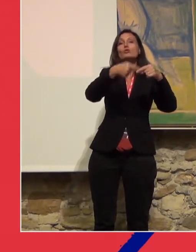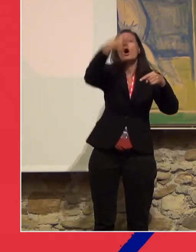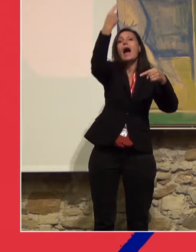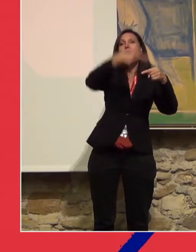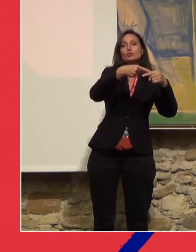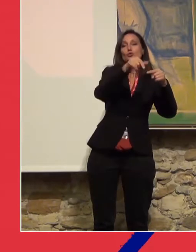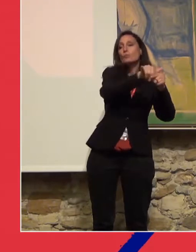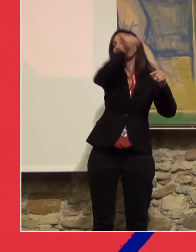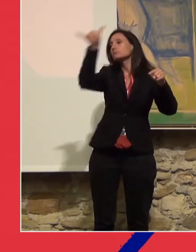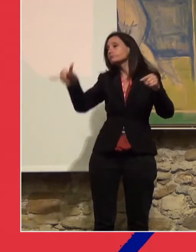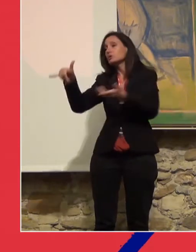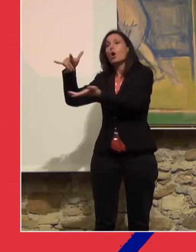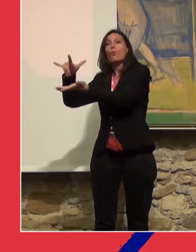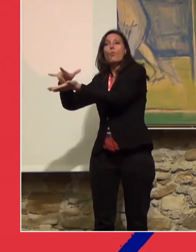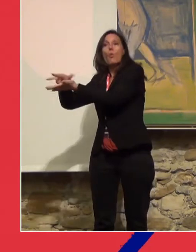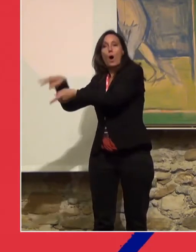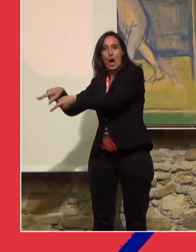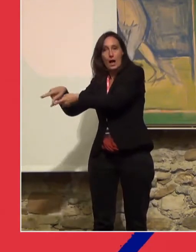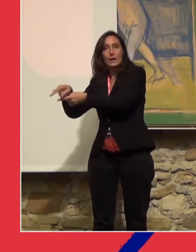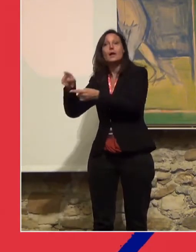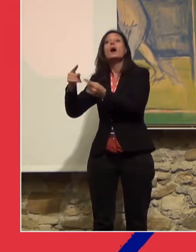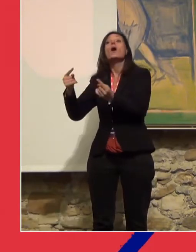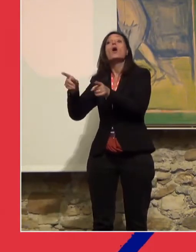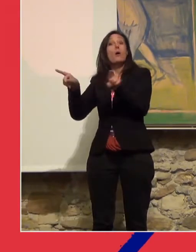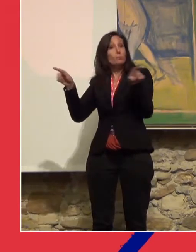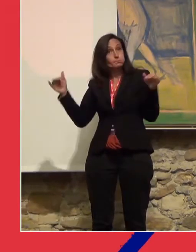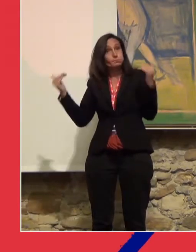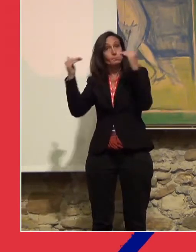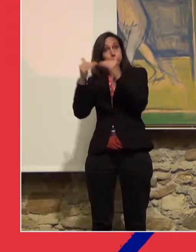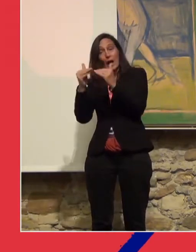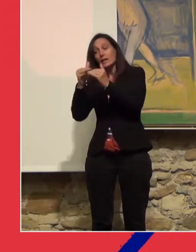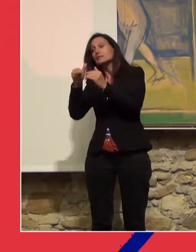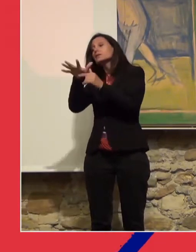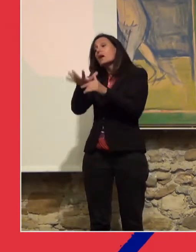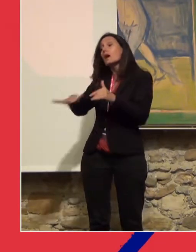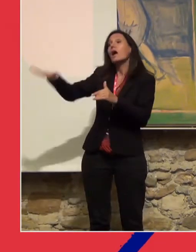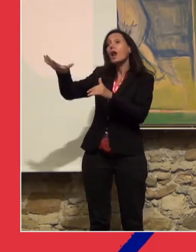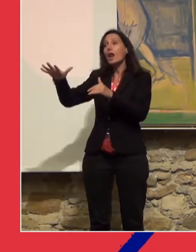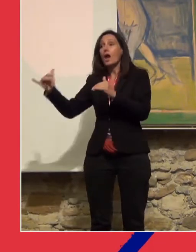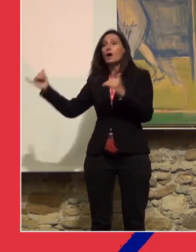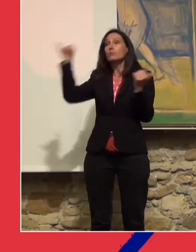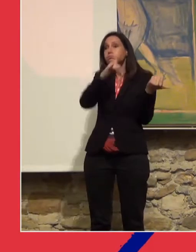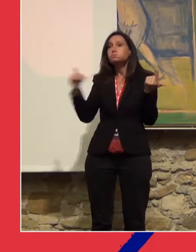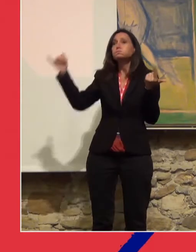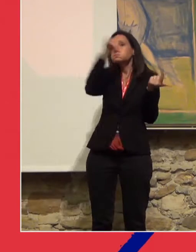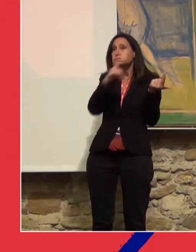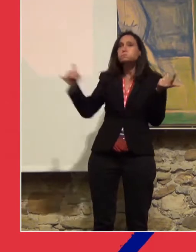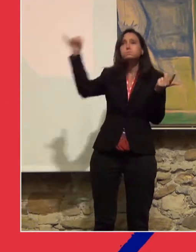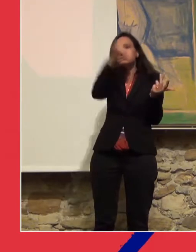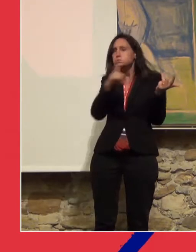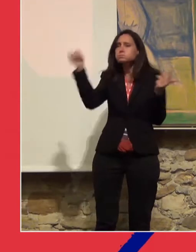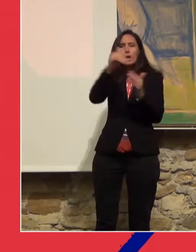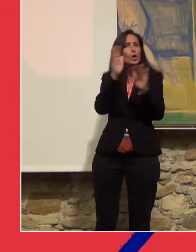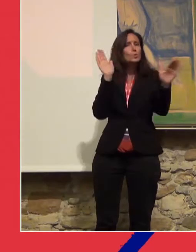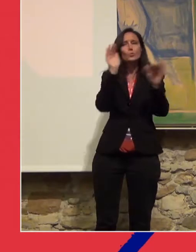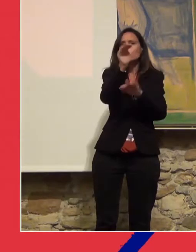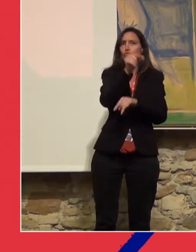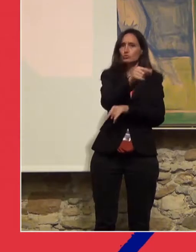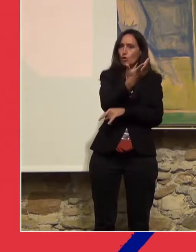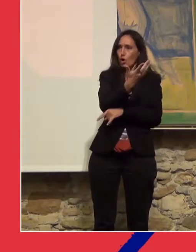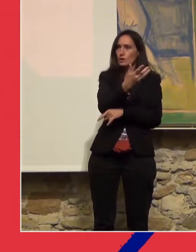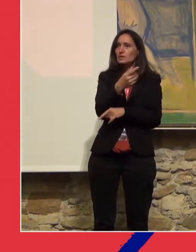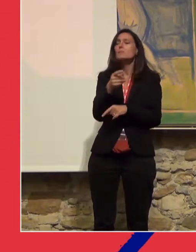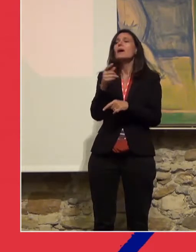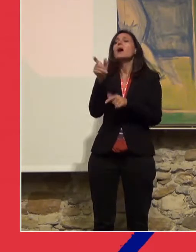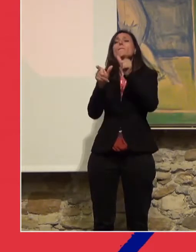Bergamo quotidianamente dalla provincia di Hubei. Molti infatti sono i legami commerciali